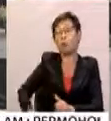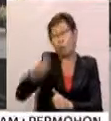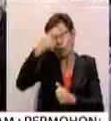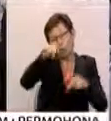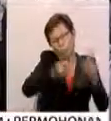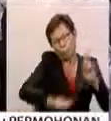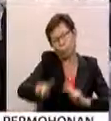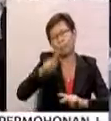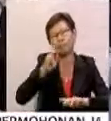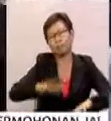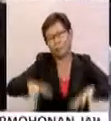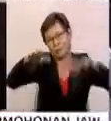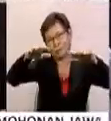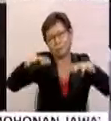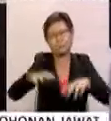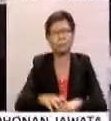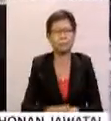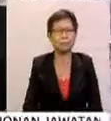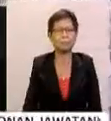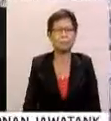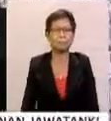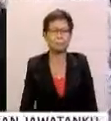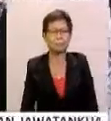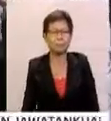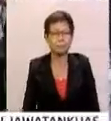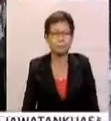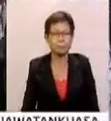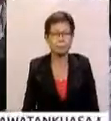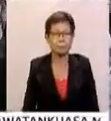penduduk terjejas banjir.